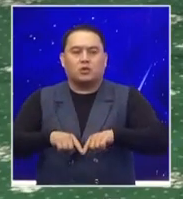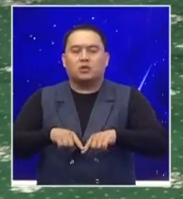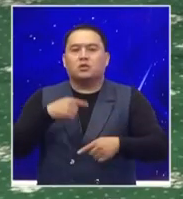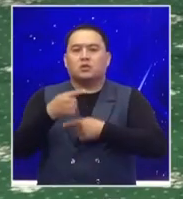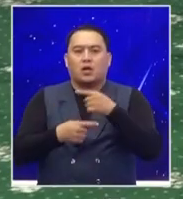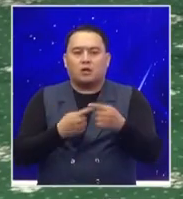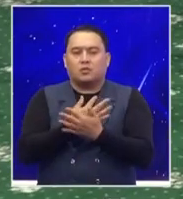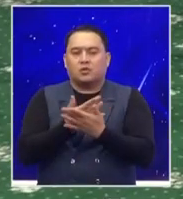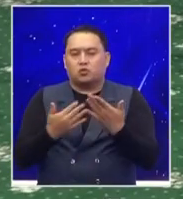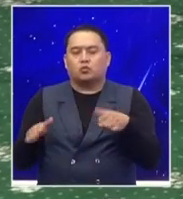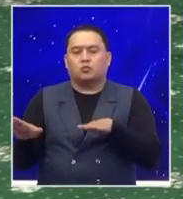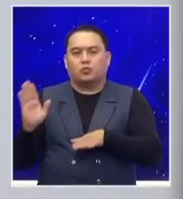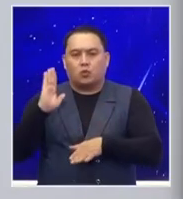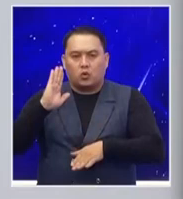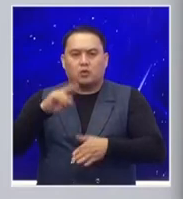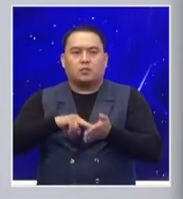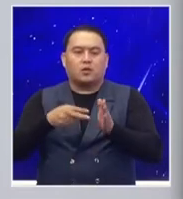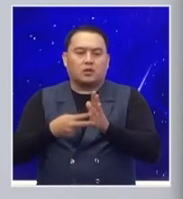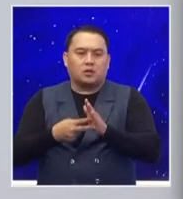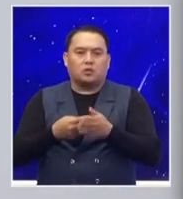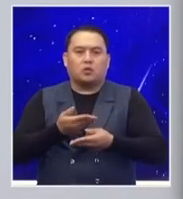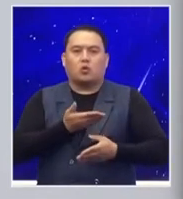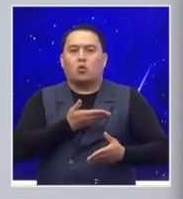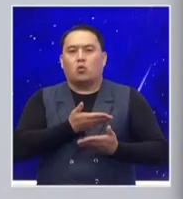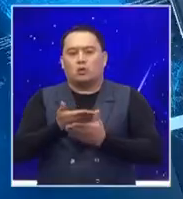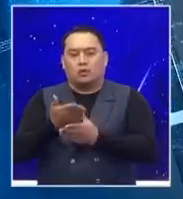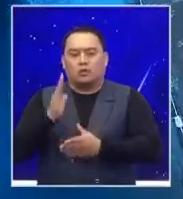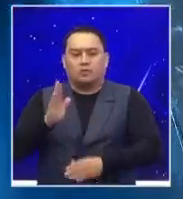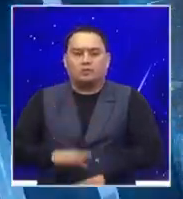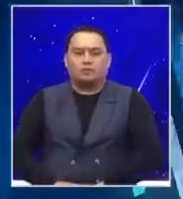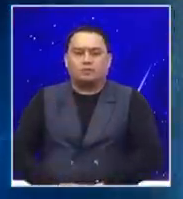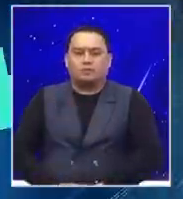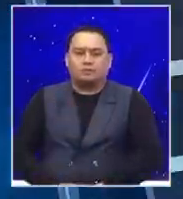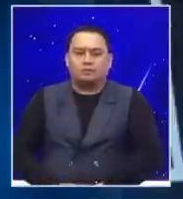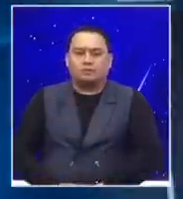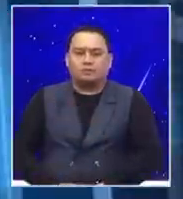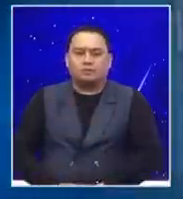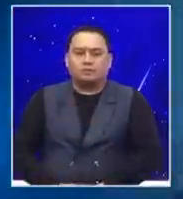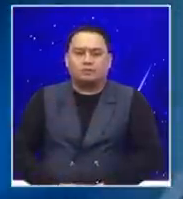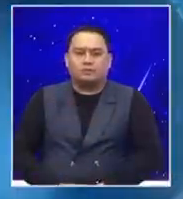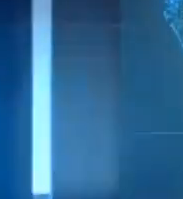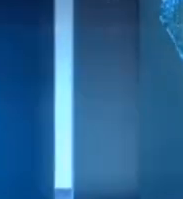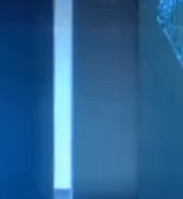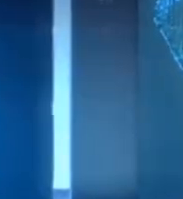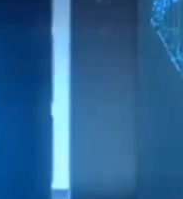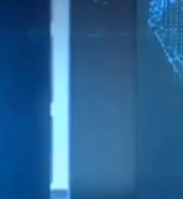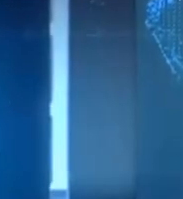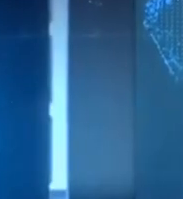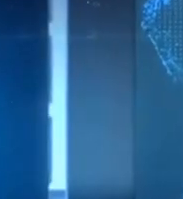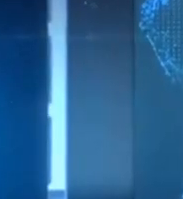дейін тағы бірнеше игі шара жасап, басқа да отбасыларды қуантпақ ниетте. Рахат Рахымжанов, Мади Байбосынов, Жетісу